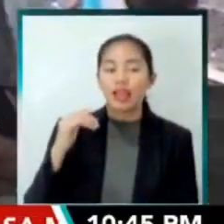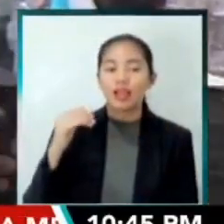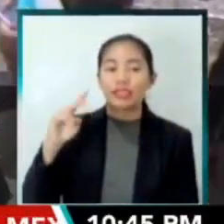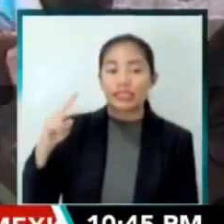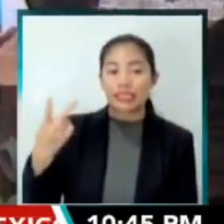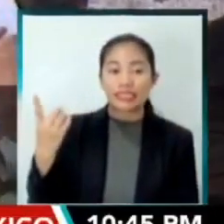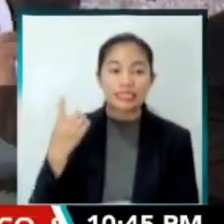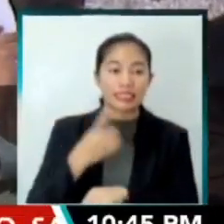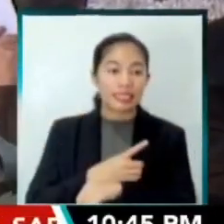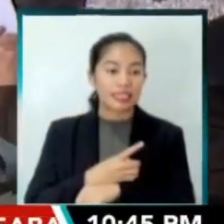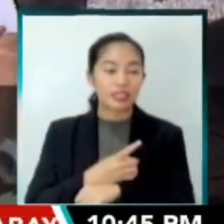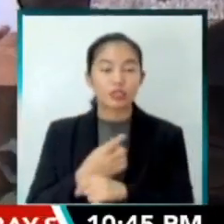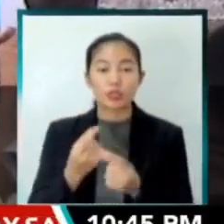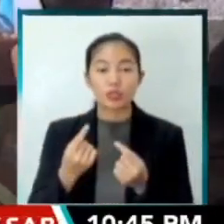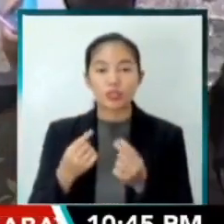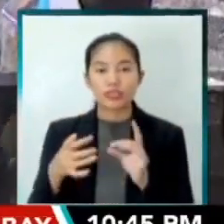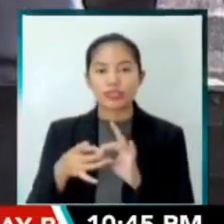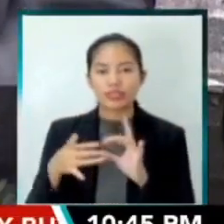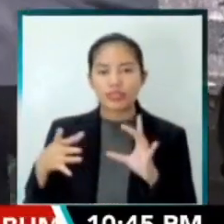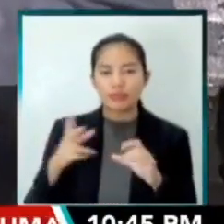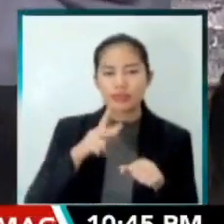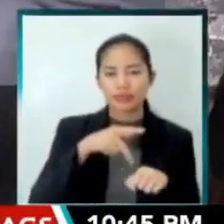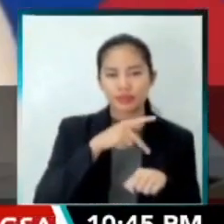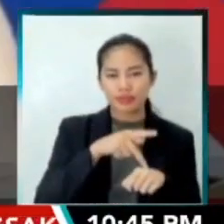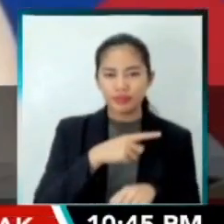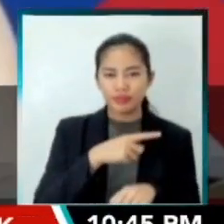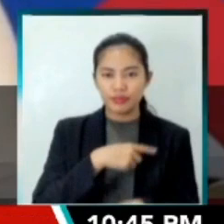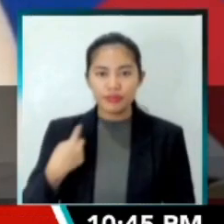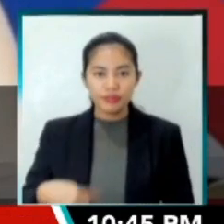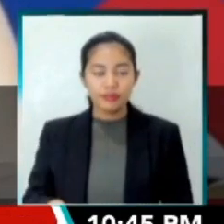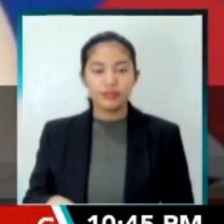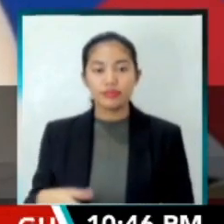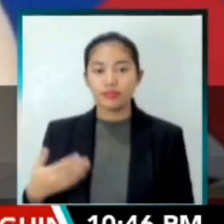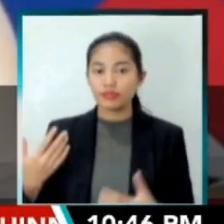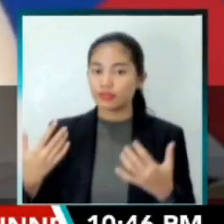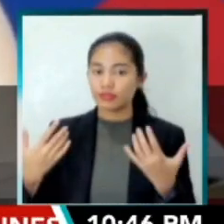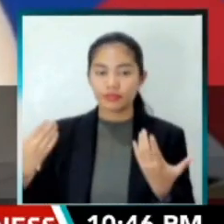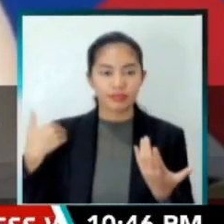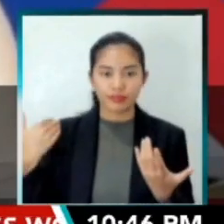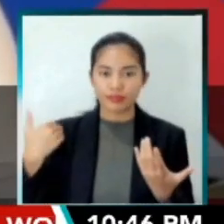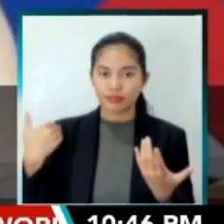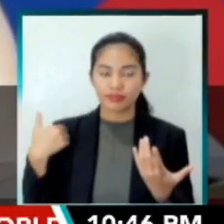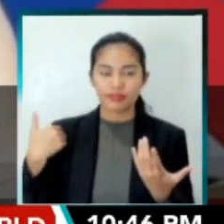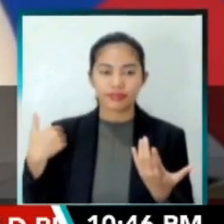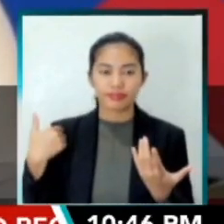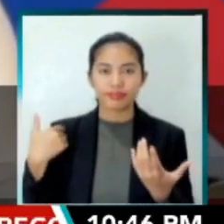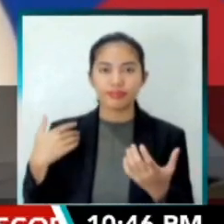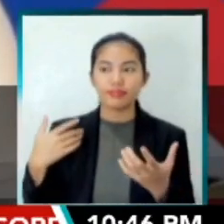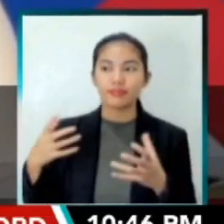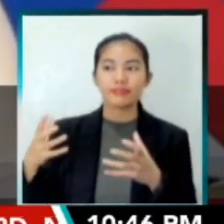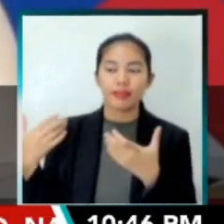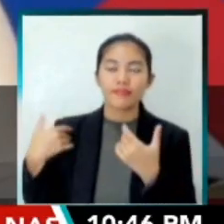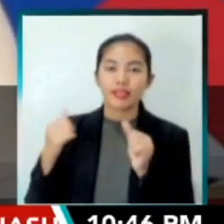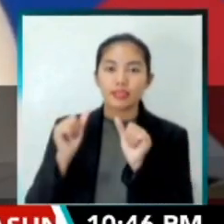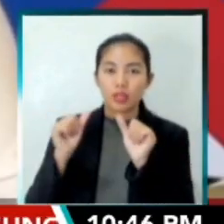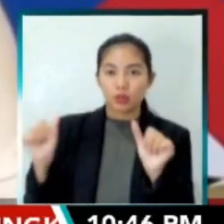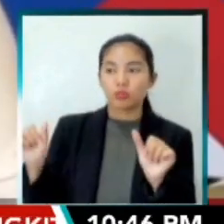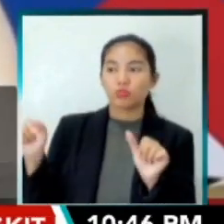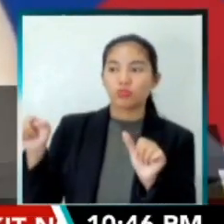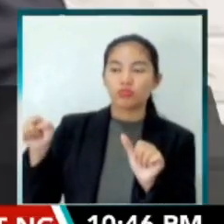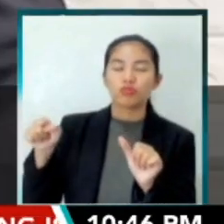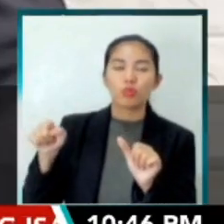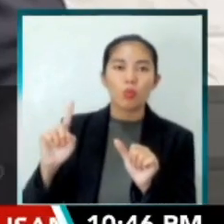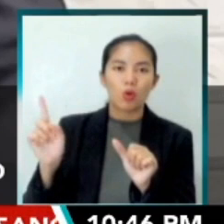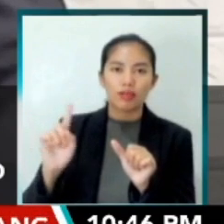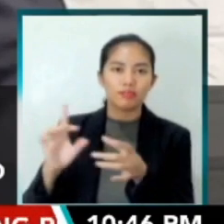ng Pilipinas sa China. Wala pang public schedule na ibinibigay ang kampo ng presidential candidate na si Ernesto Abella. Lumahok